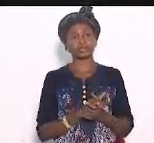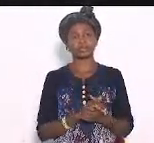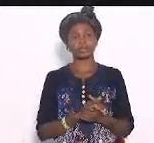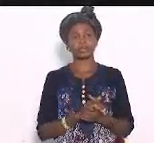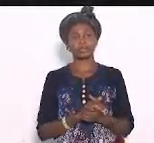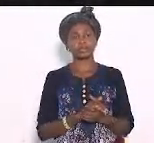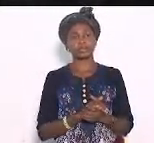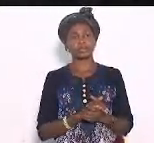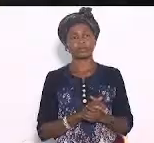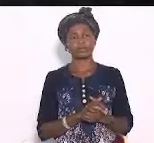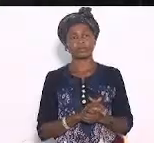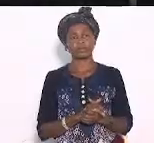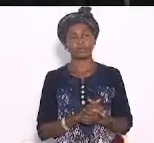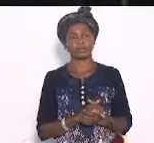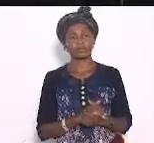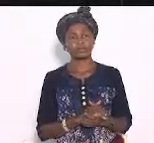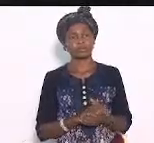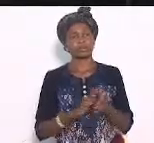your